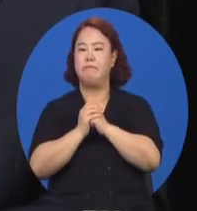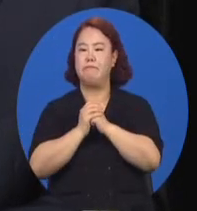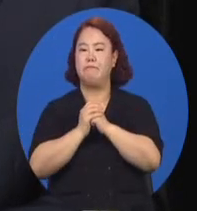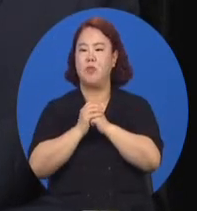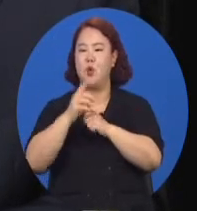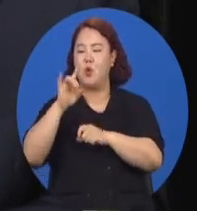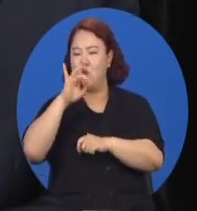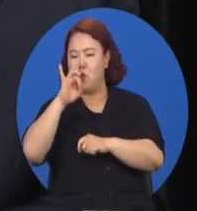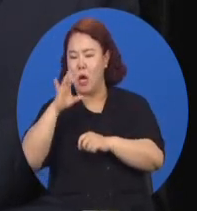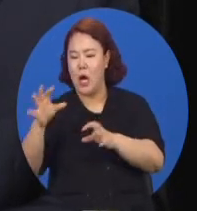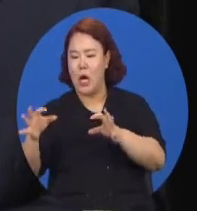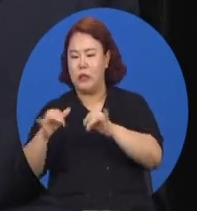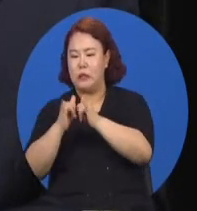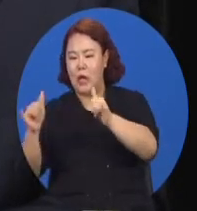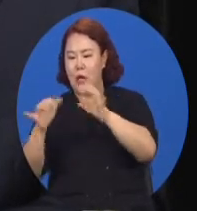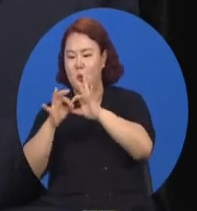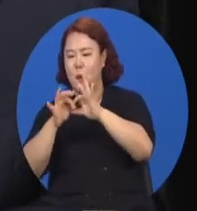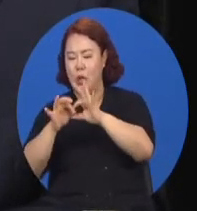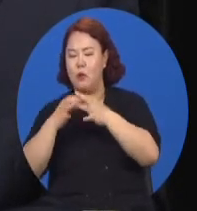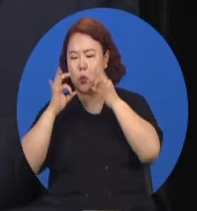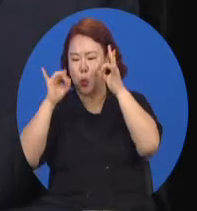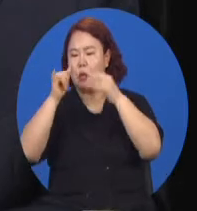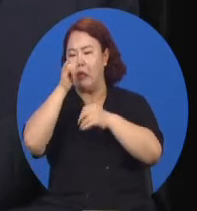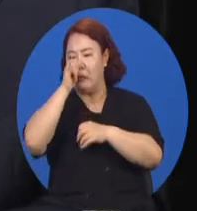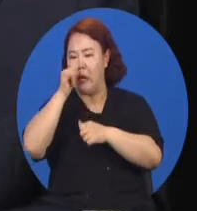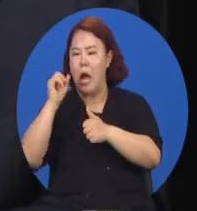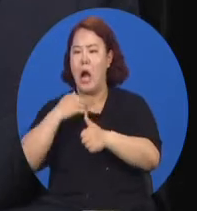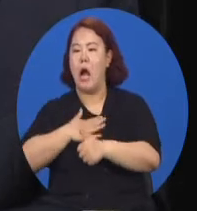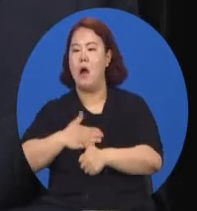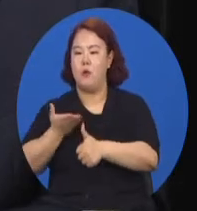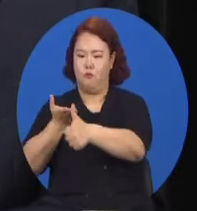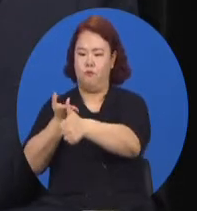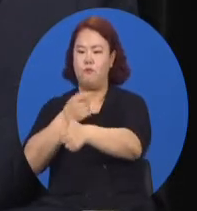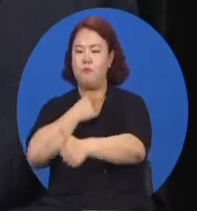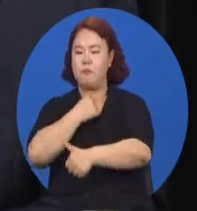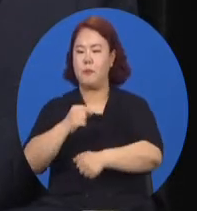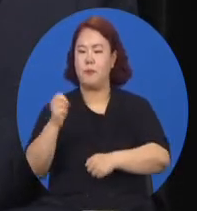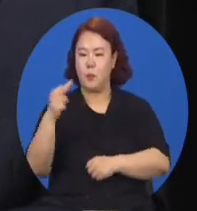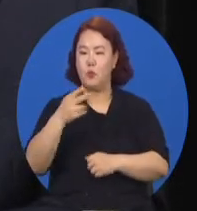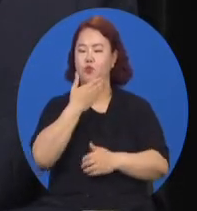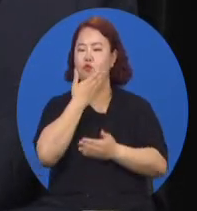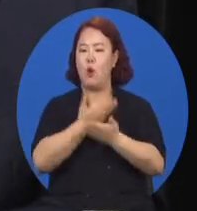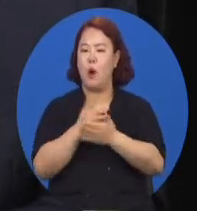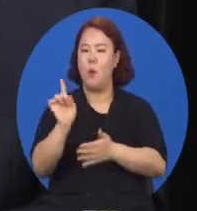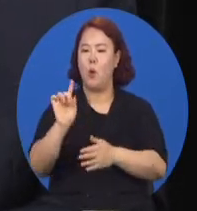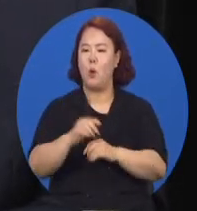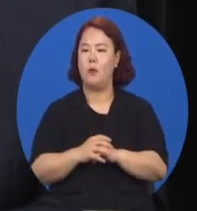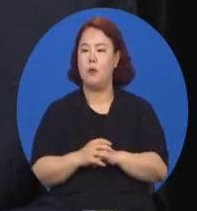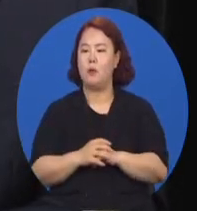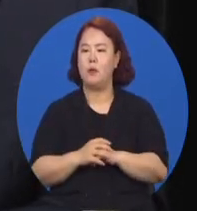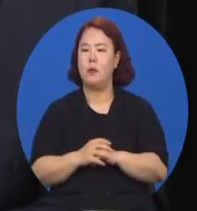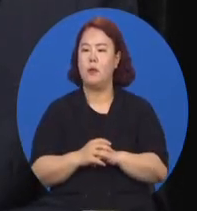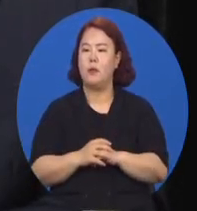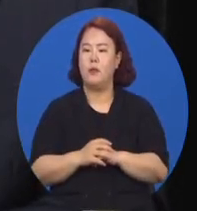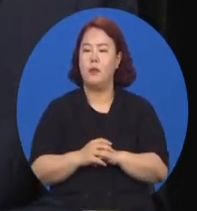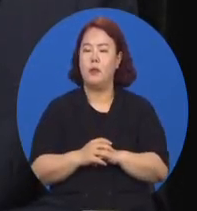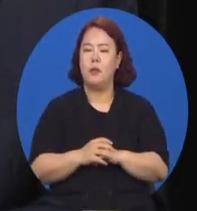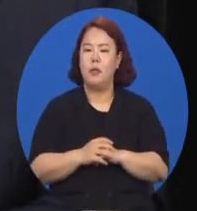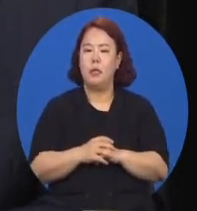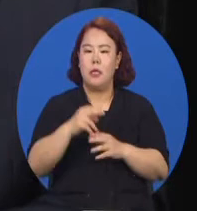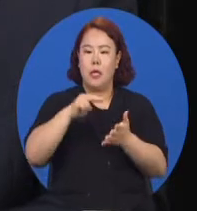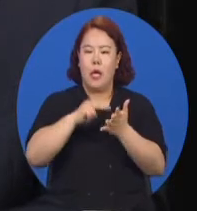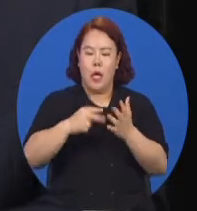중앙 인맥들을 통해서 노력했다 이런 점 좀 상기를 시켜드리고요. 중요한 것은 지금 단양 관광